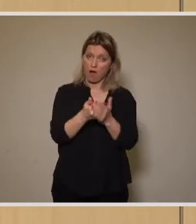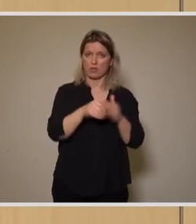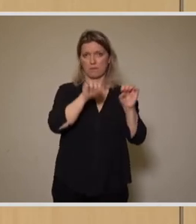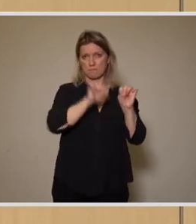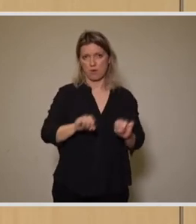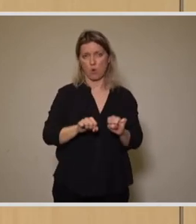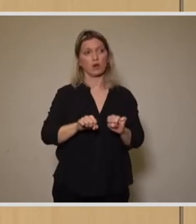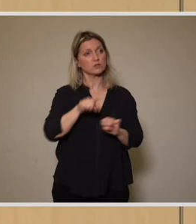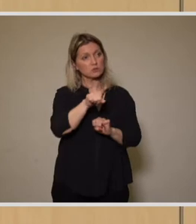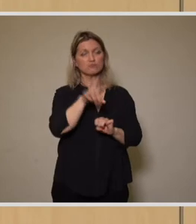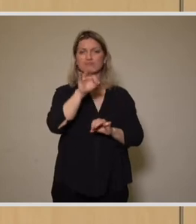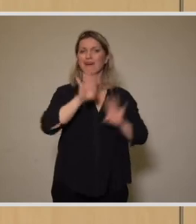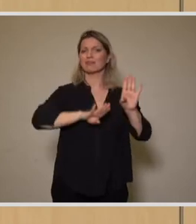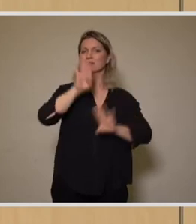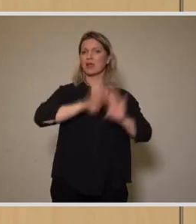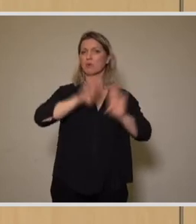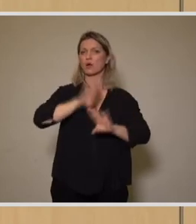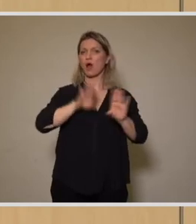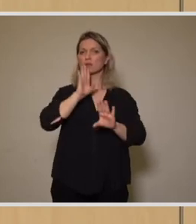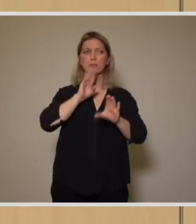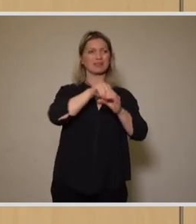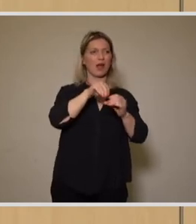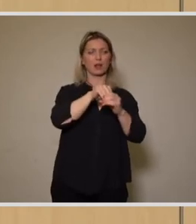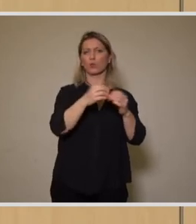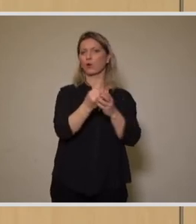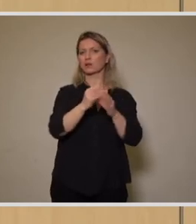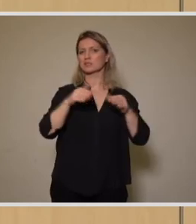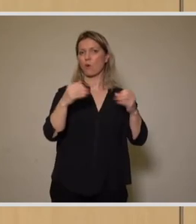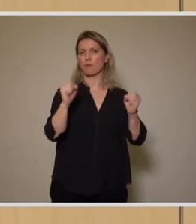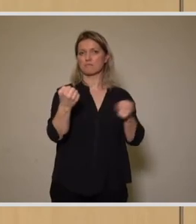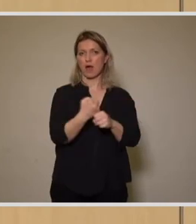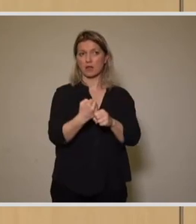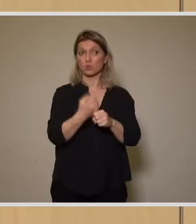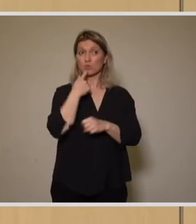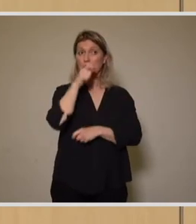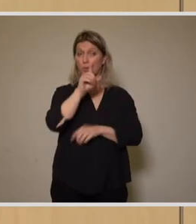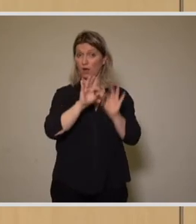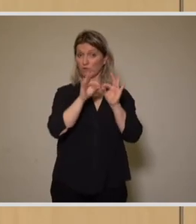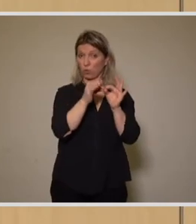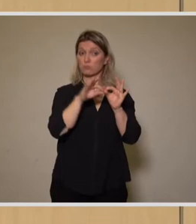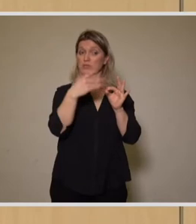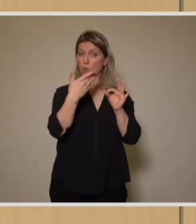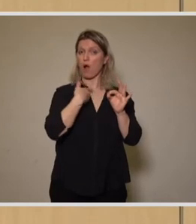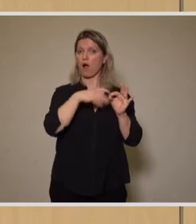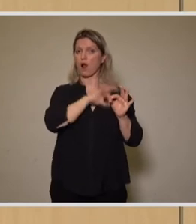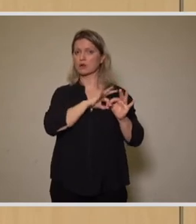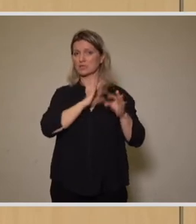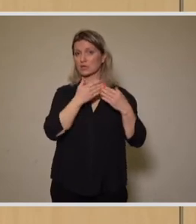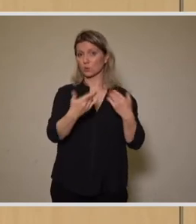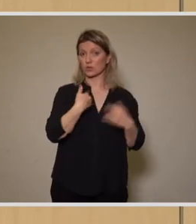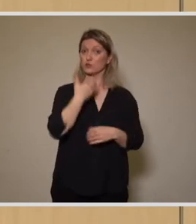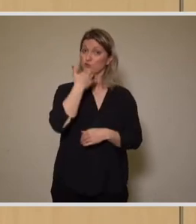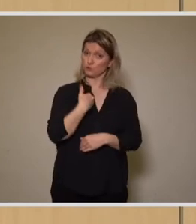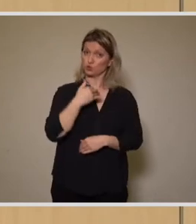dieser demokratischen Beteiligungskultur abzuhalten. Und dieses Bürgerforum, ja, das wollen wir als Grüne natürlich, dem stimmen wir